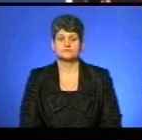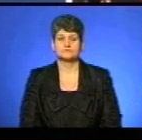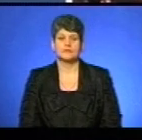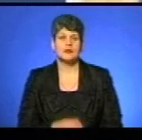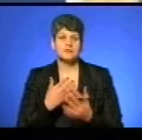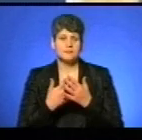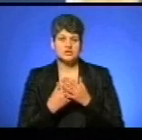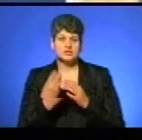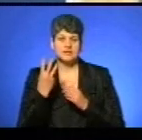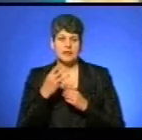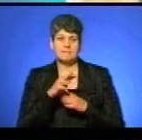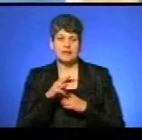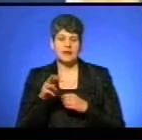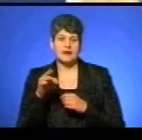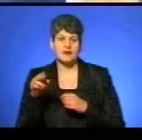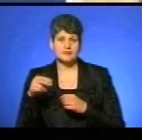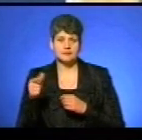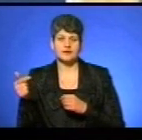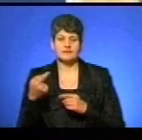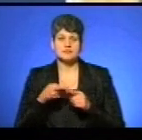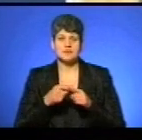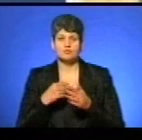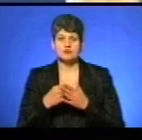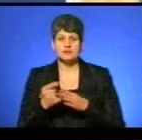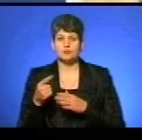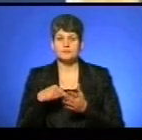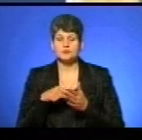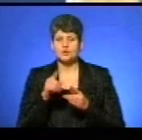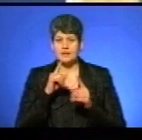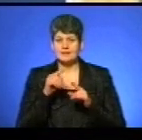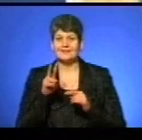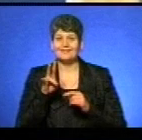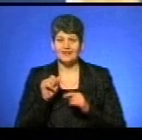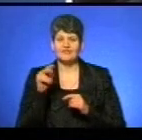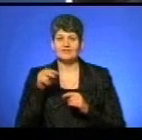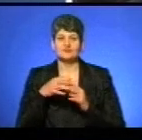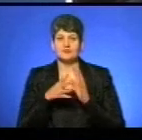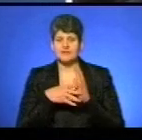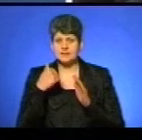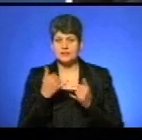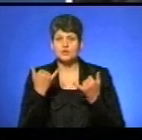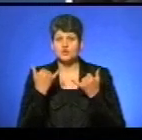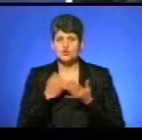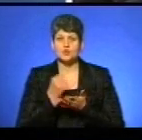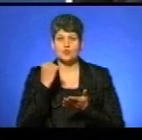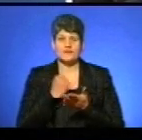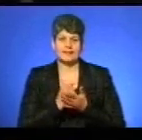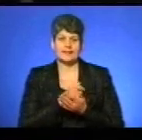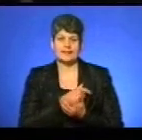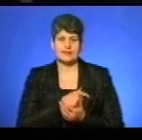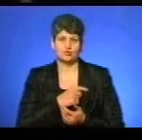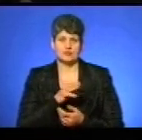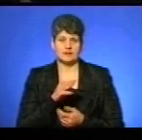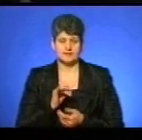Майже 3 мільярди гривень – це бюджет Тернопільської міської ради на 2019 рік, який сьогодні ухвалили депутати.